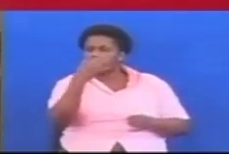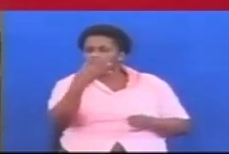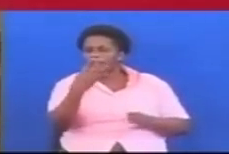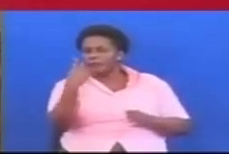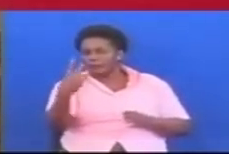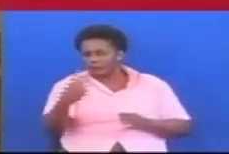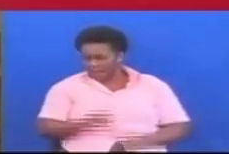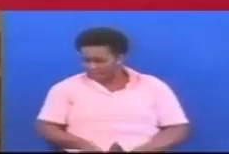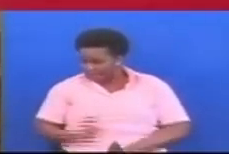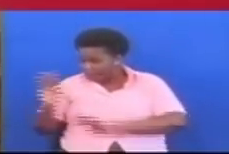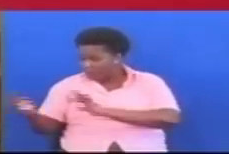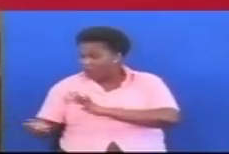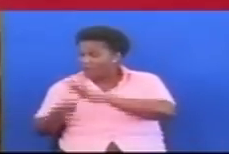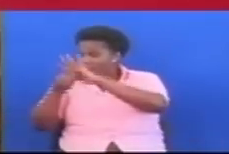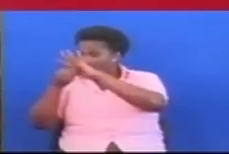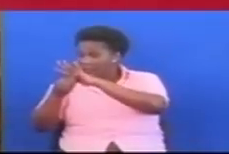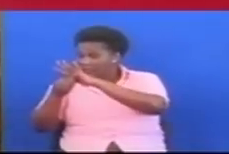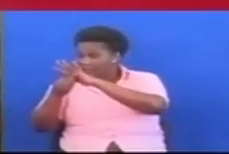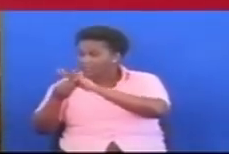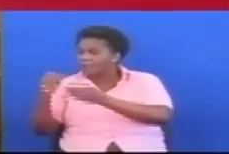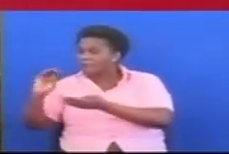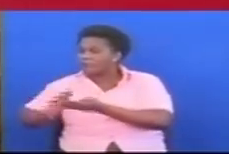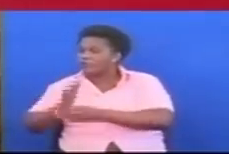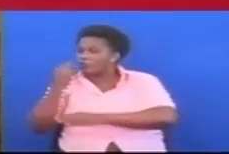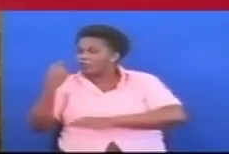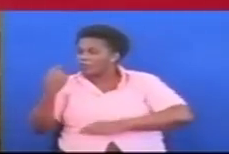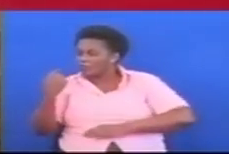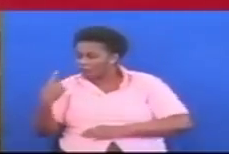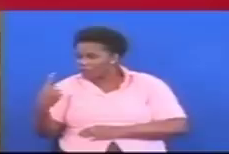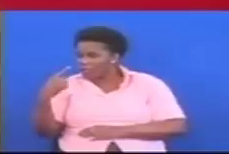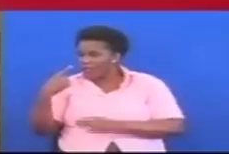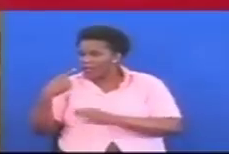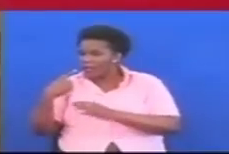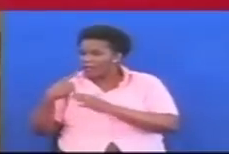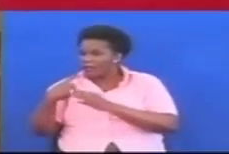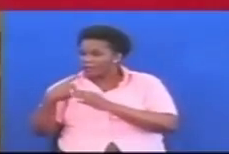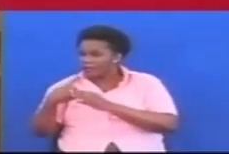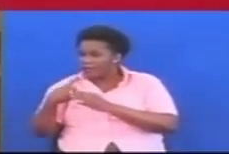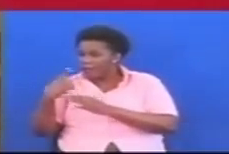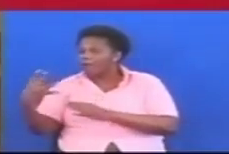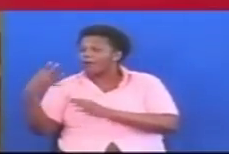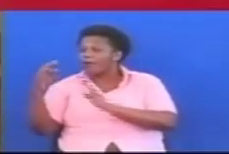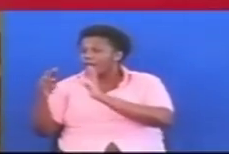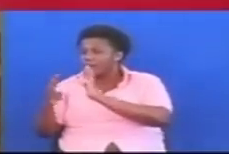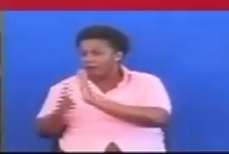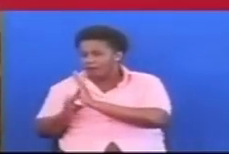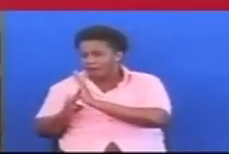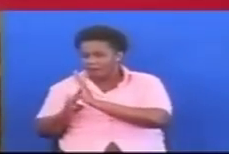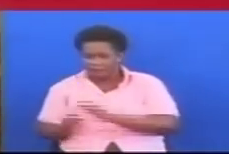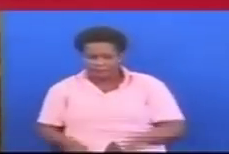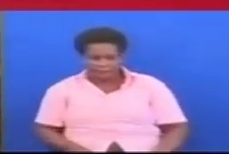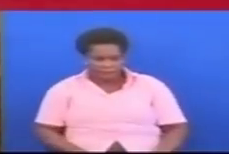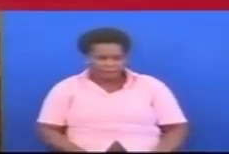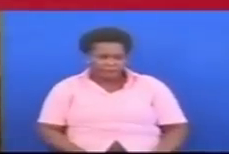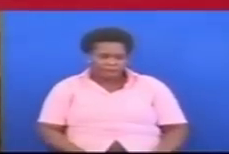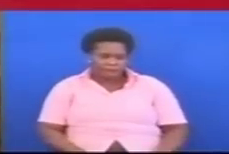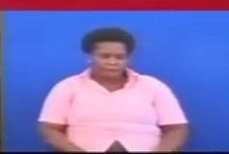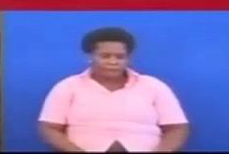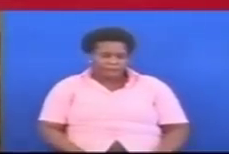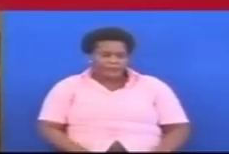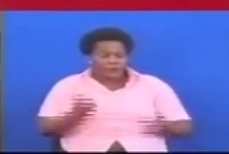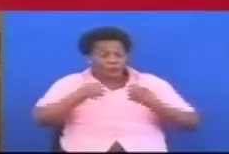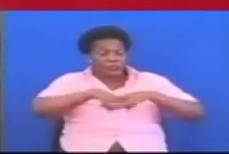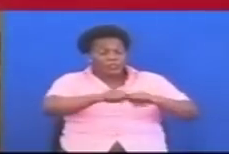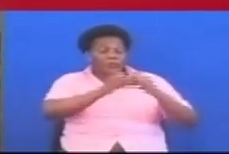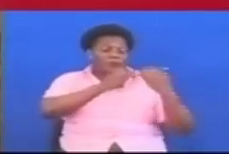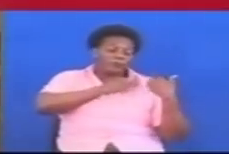100.42 na fedha za nje ni shilingi bilioni 148. Utekelezaji wa majukumu katika taasisi hizo chini ya wizara.